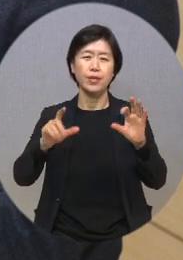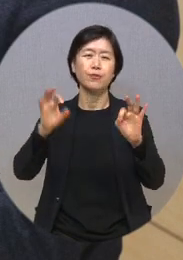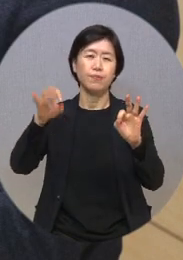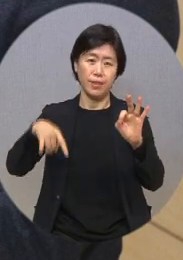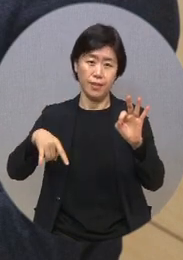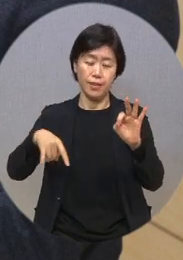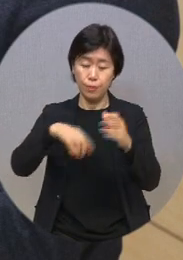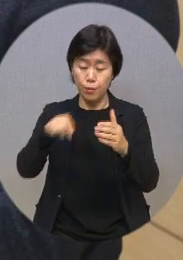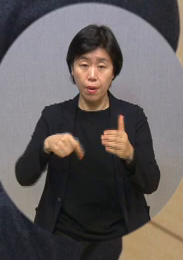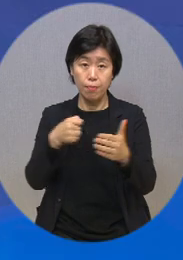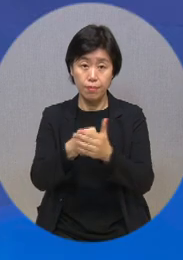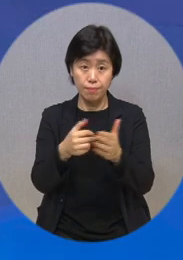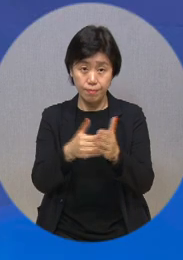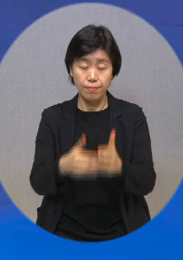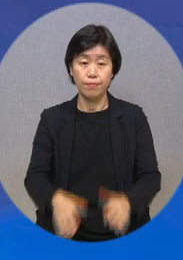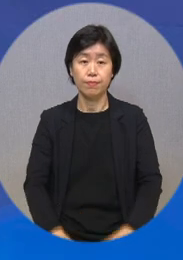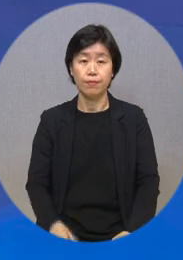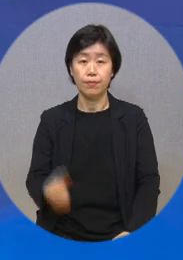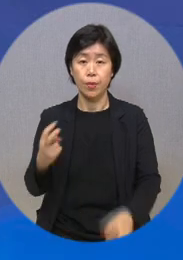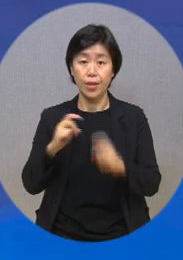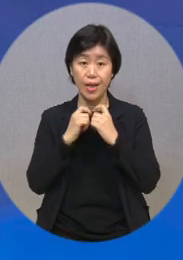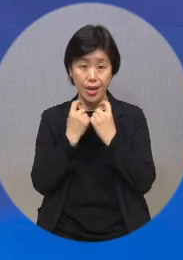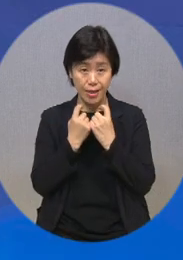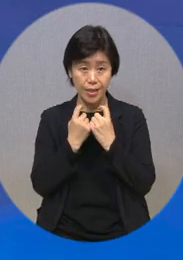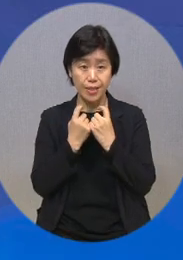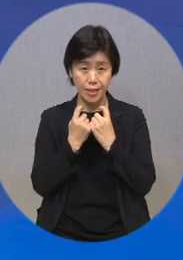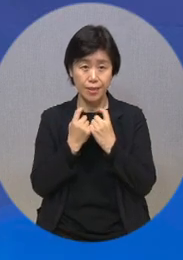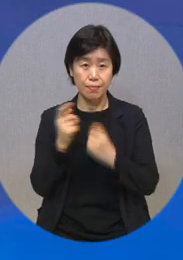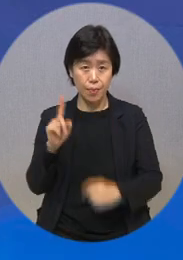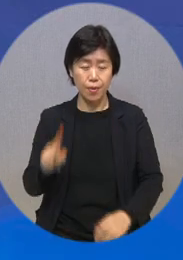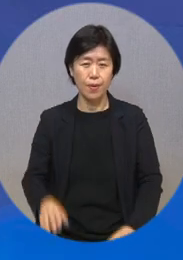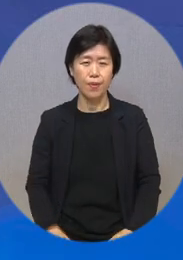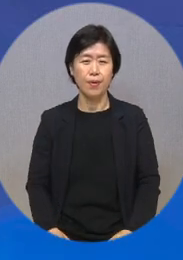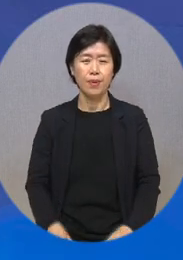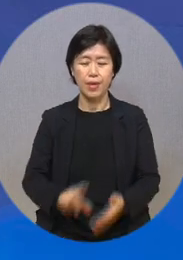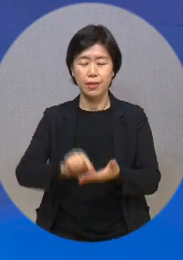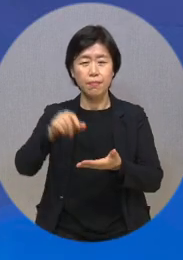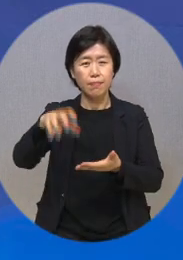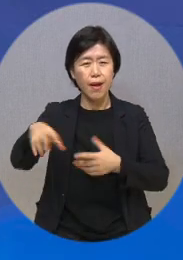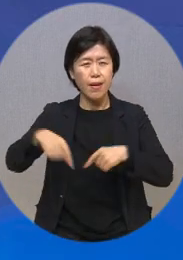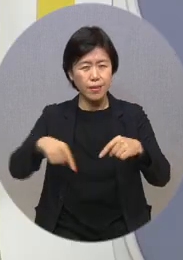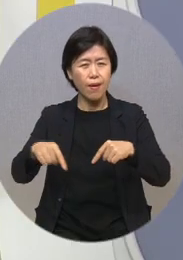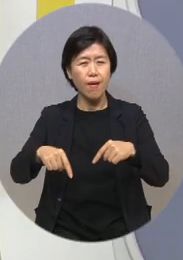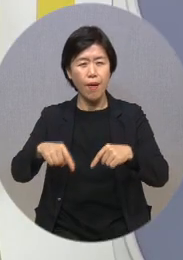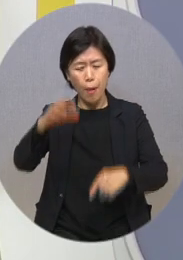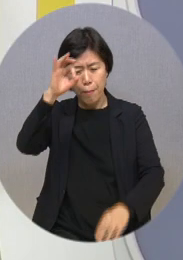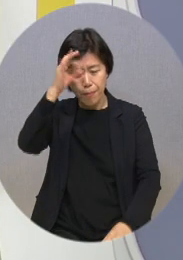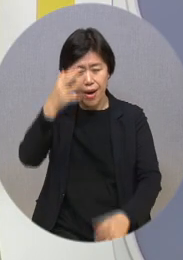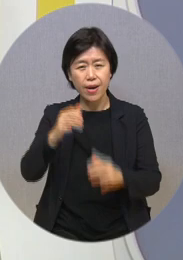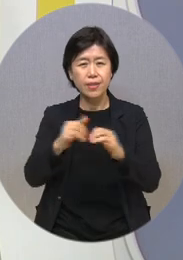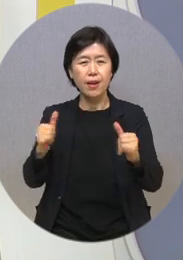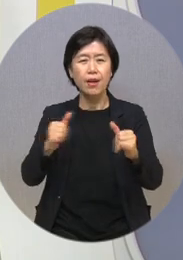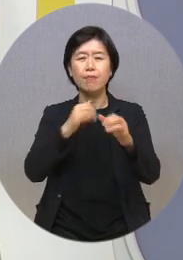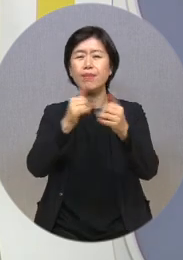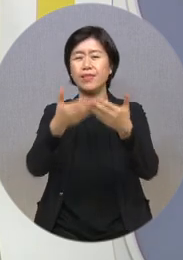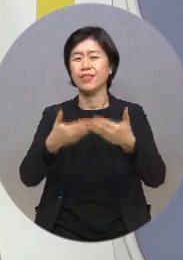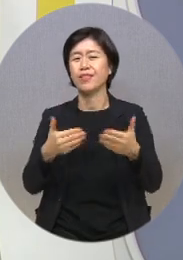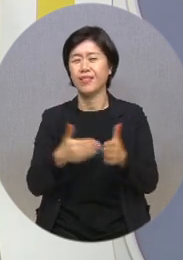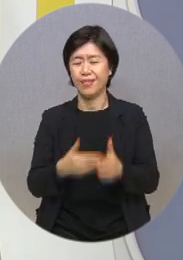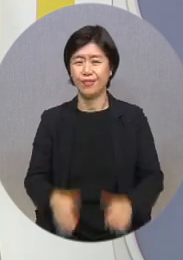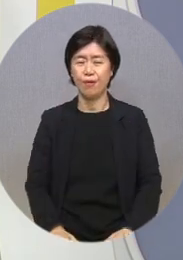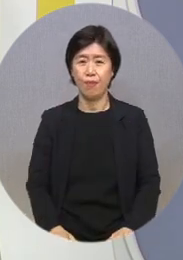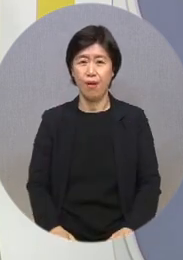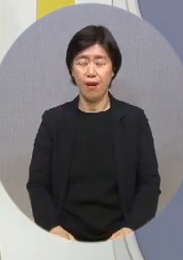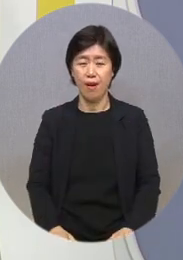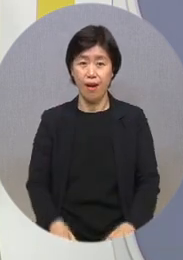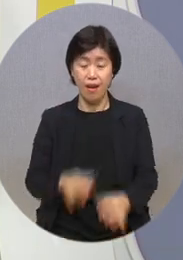또 개인적으로는 지방 행정 달인에 또 선정을 네. 됐습니다. 야, 어머 좀 상 받았다는 얘기하니까 줄줄이 8개